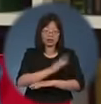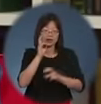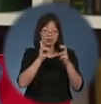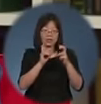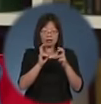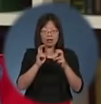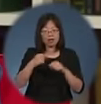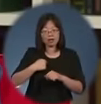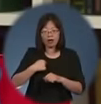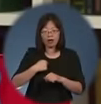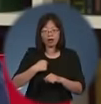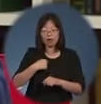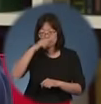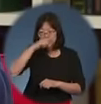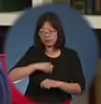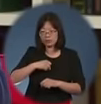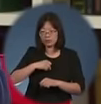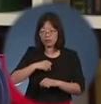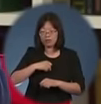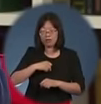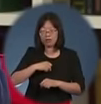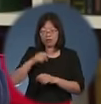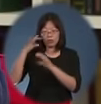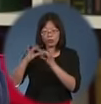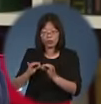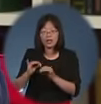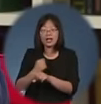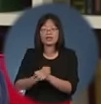나은 이유가음